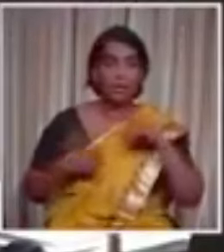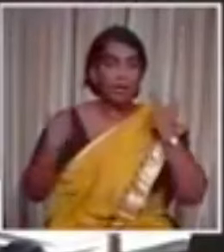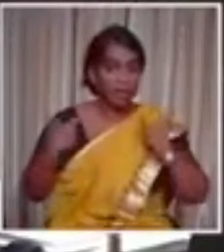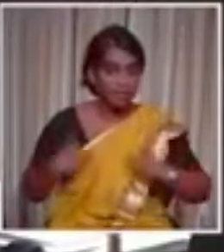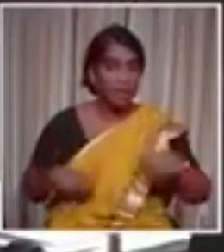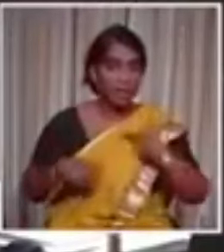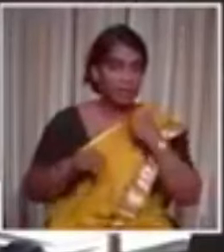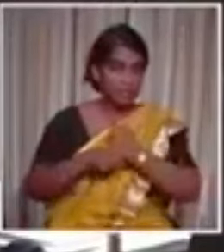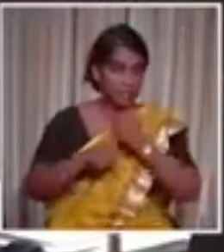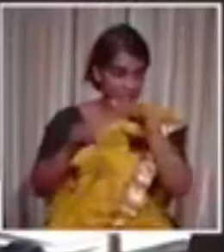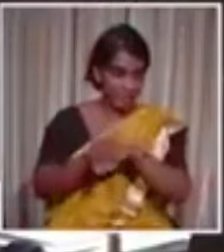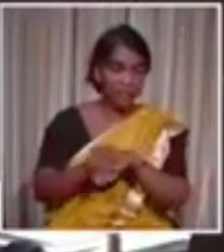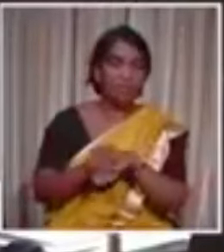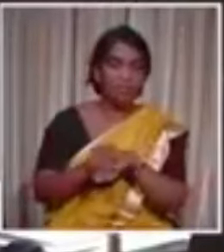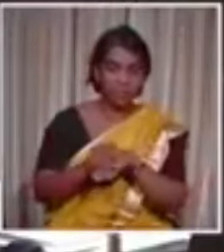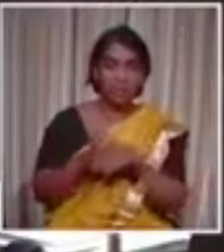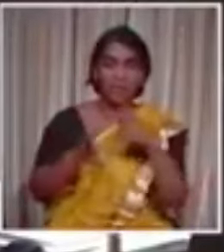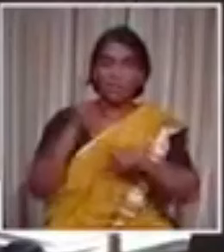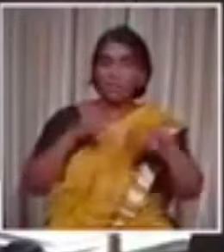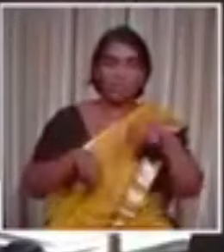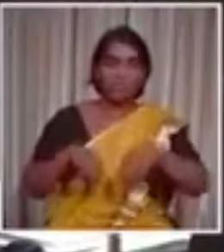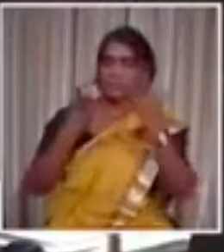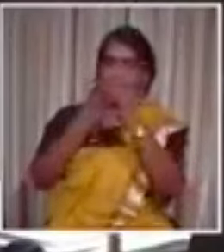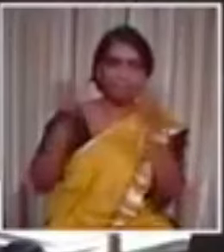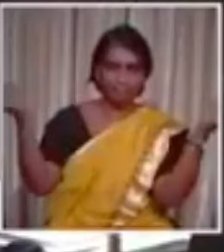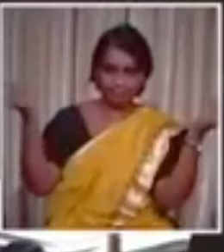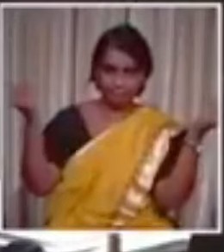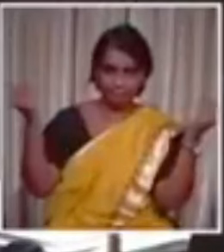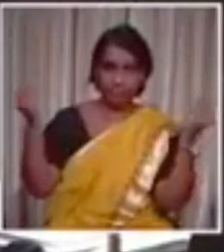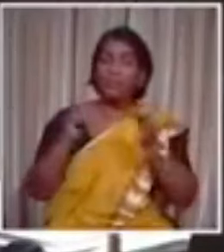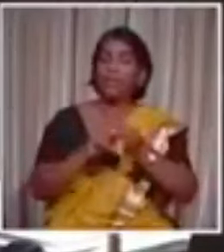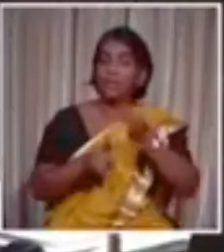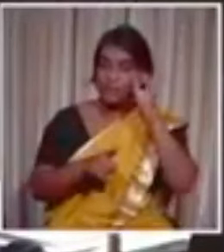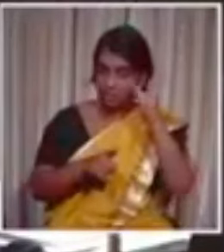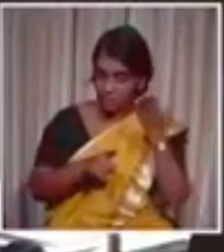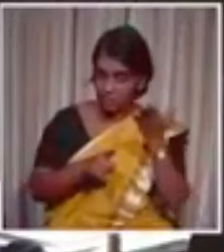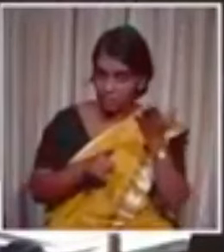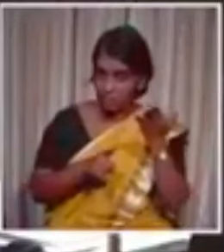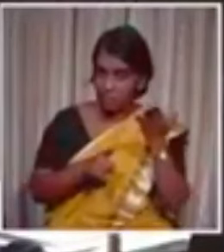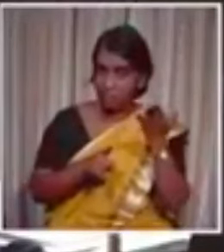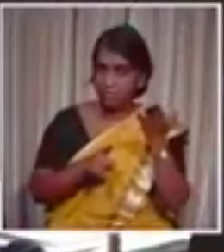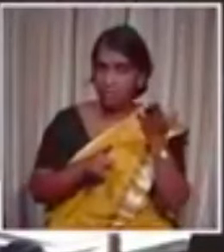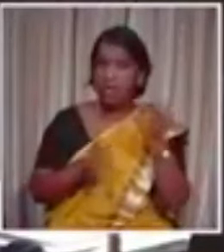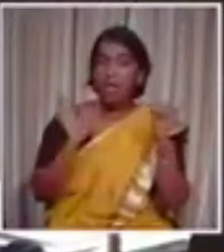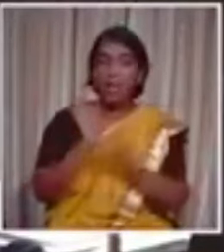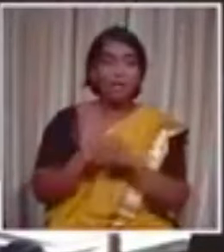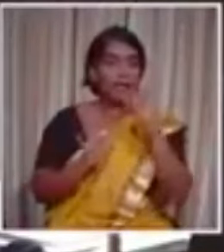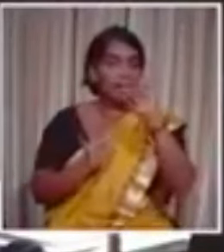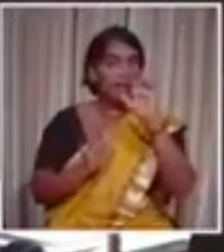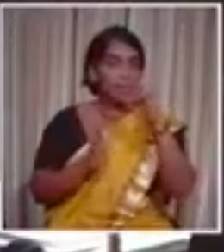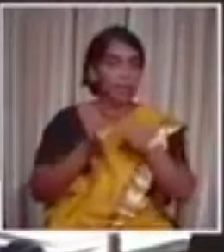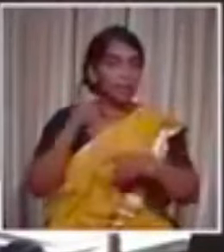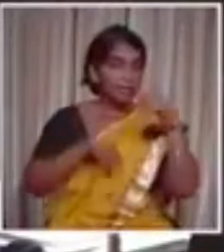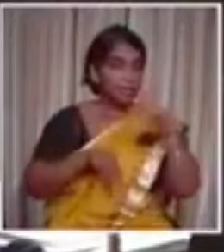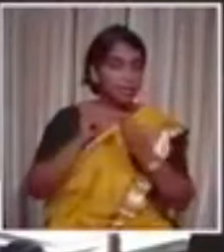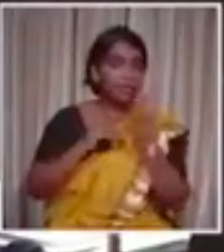තිබුණු රාජපක්ෂ ආණ්ඩුවට ජනවරම අහුසි වී තිබෙන්නේ. ජනාධිපතිවරයාට ලක්ෂ 69ක ඡන්ද ප්‍රමාණයක්